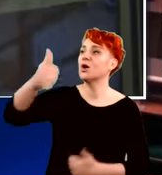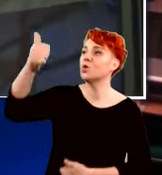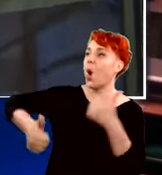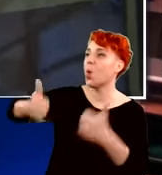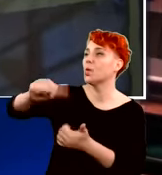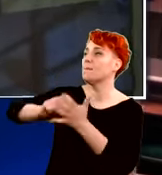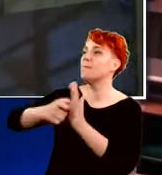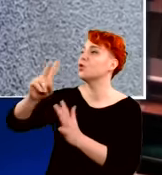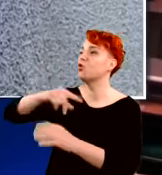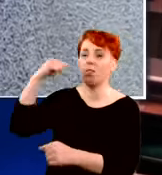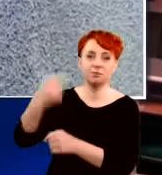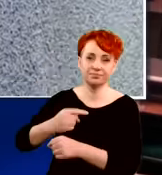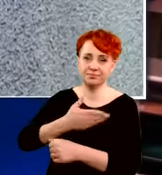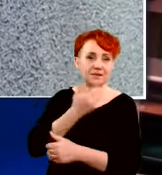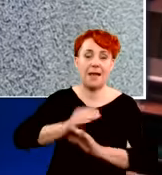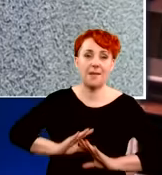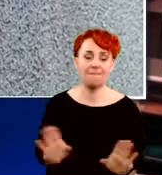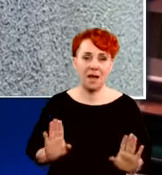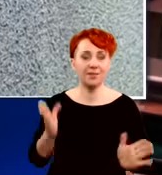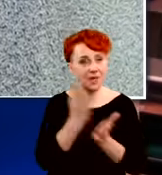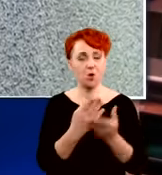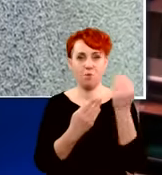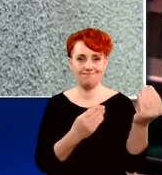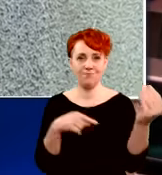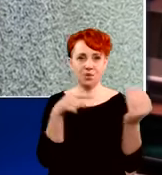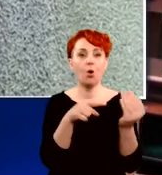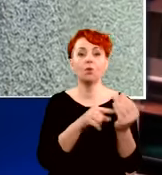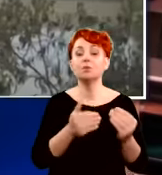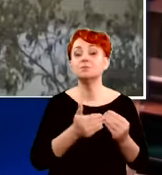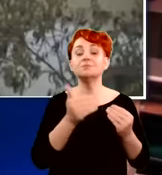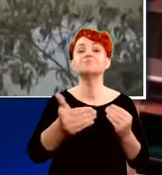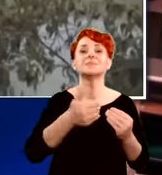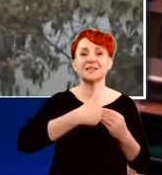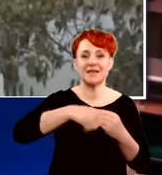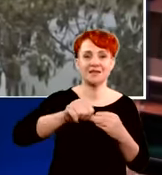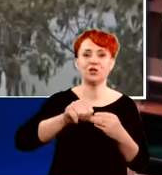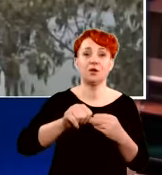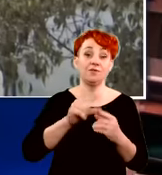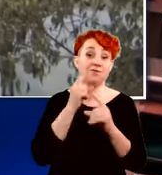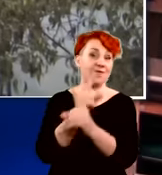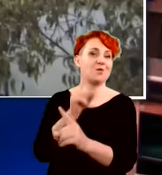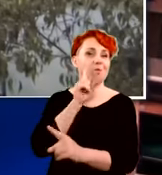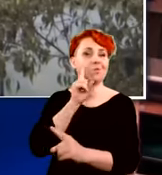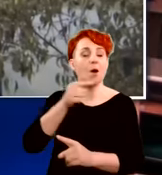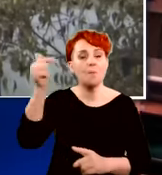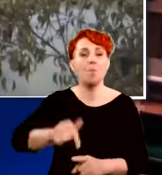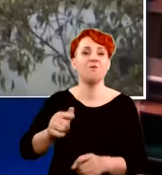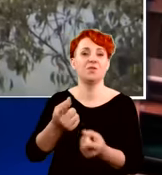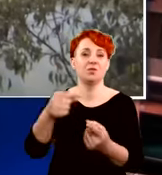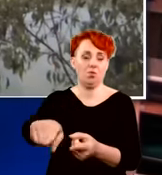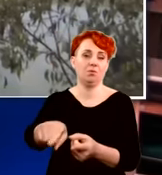ma konkurencyjnego postanowienia. Co się wydarzy, co się zdaniem pana posła powinno wydarzyć w Sejmie?